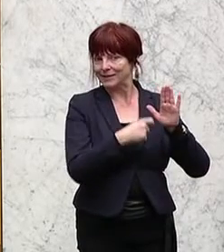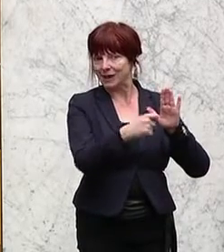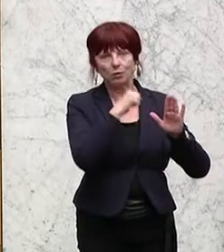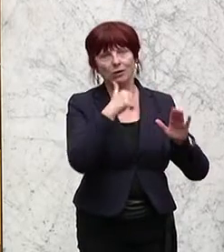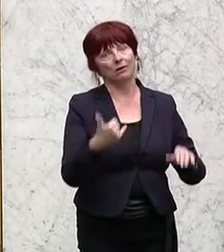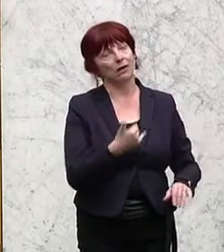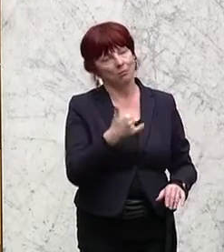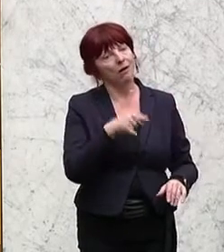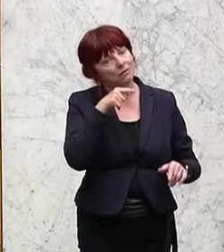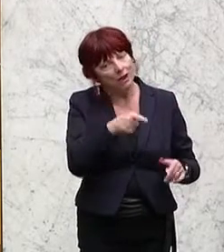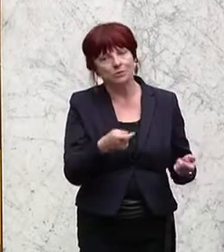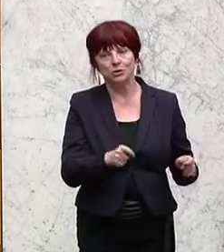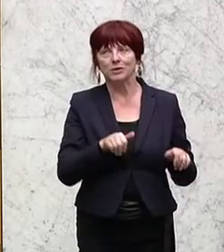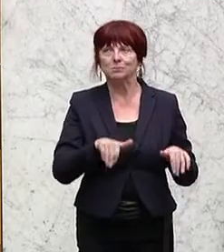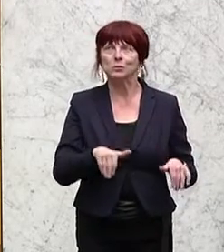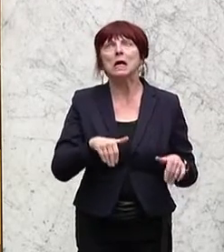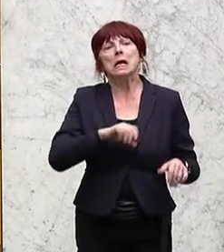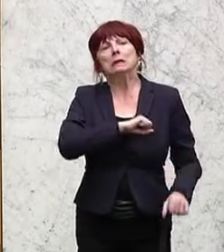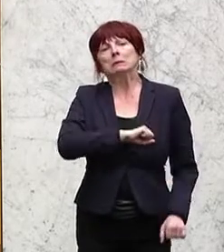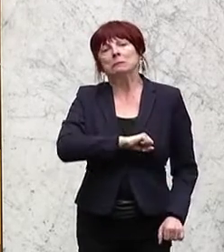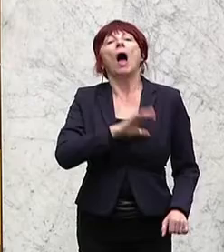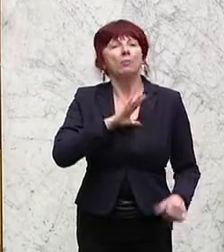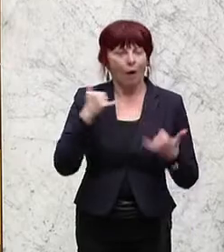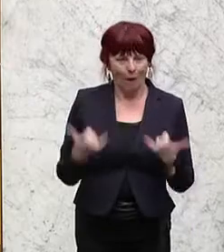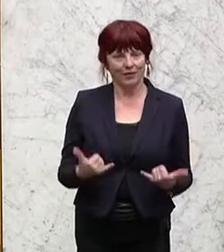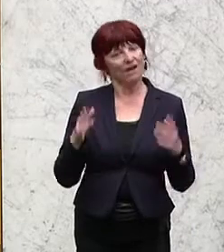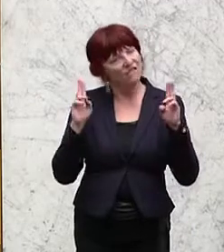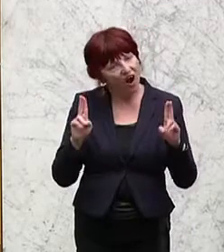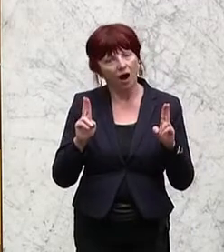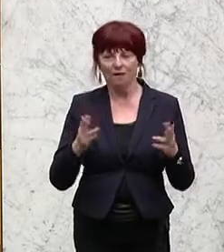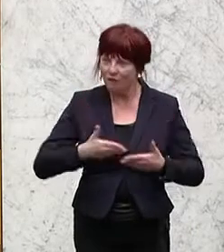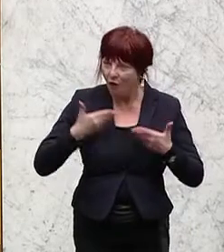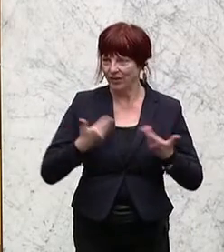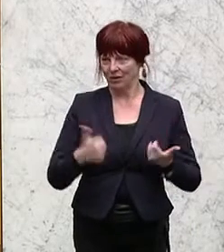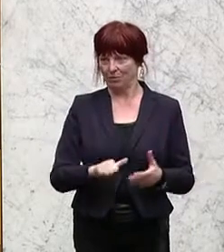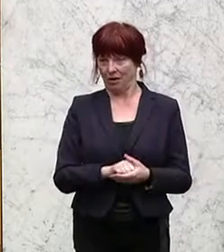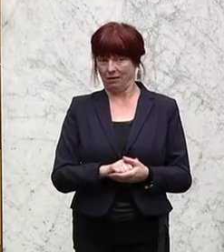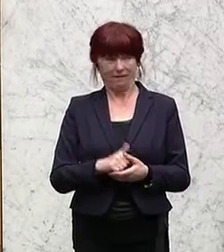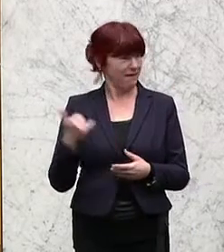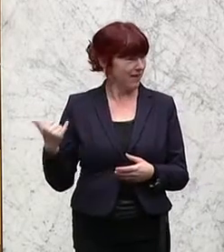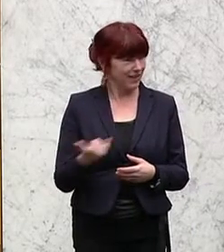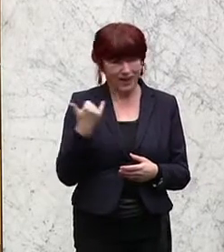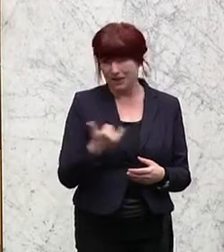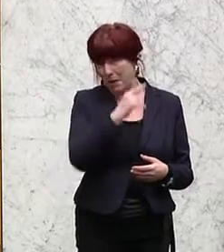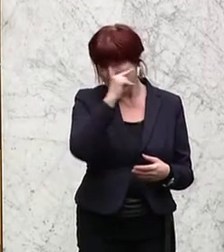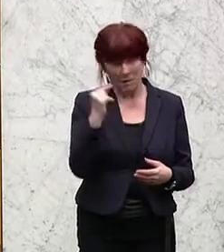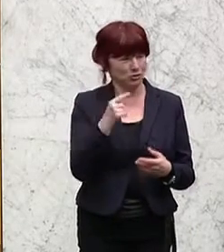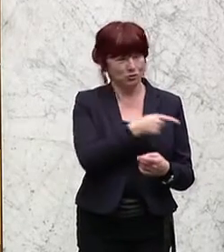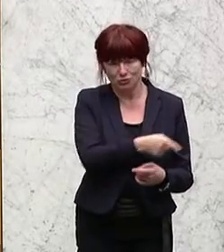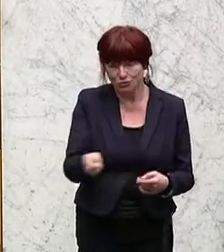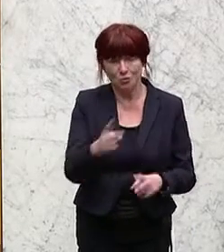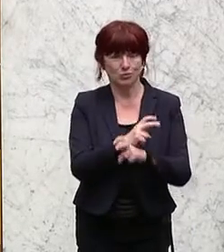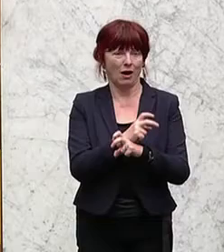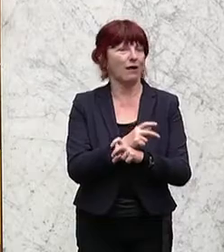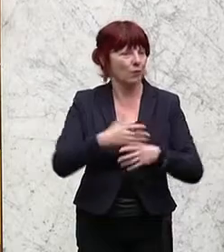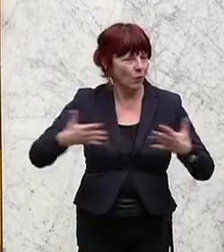die man beschließen muss, aber das, was wir heute machen, ist wirklich ein großer Schritt für jeden von uns, für die Menschen in unserem Land. Meine